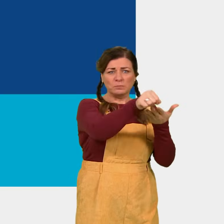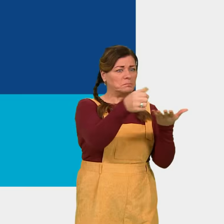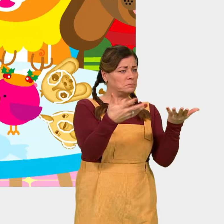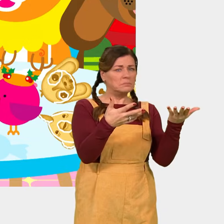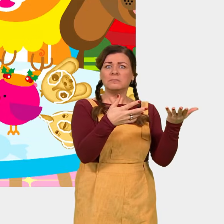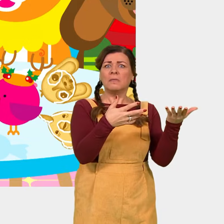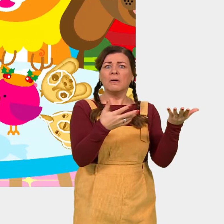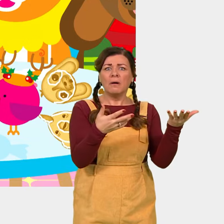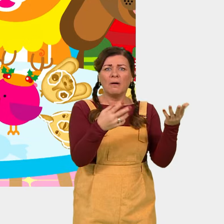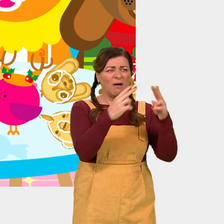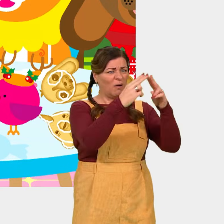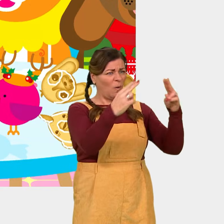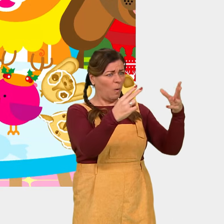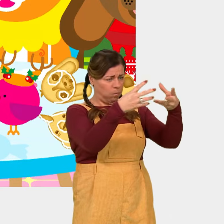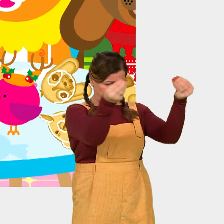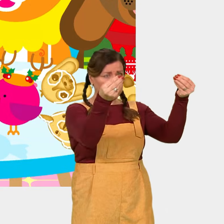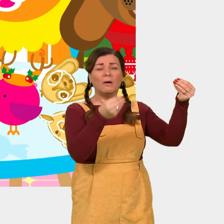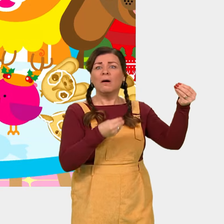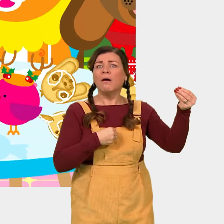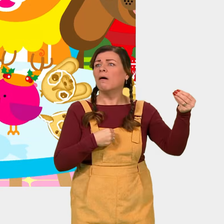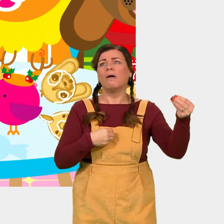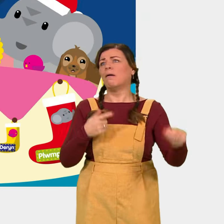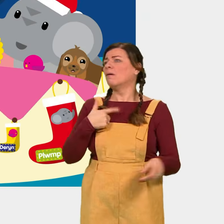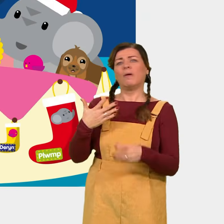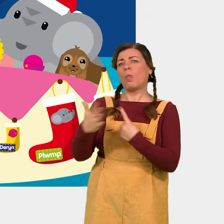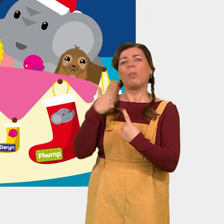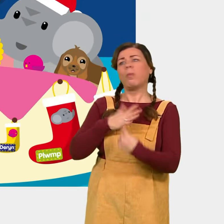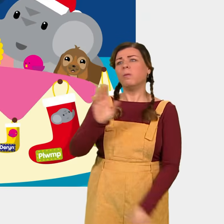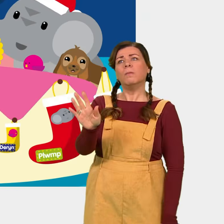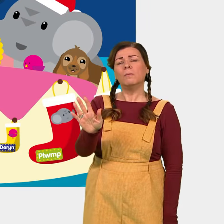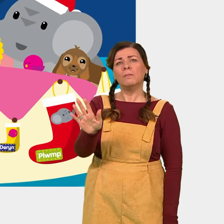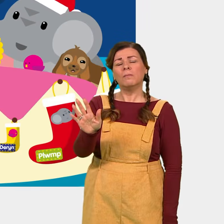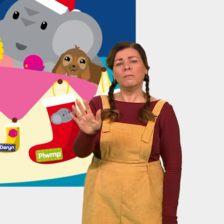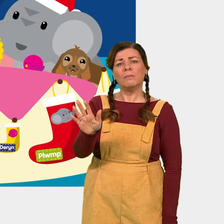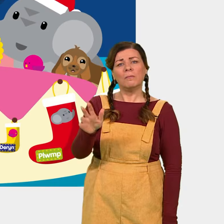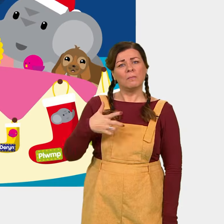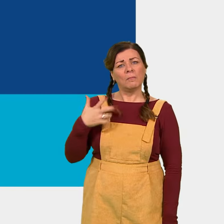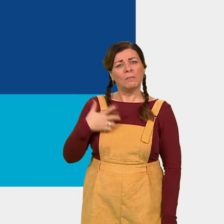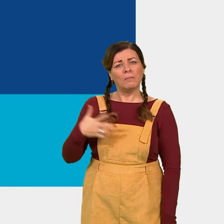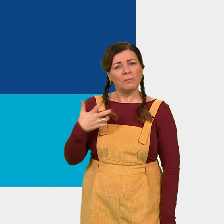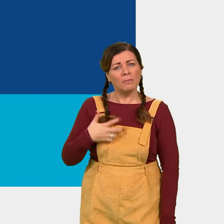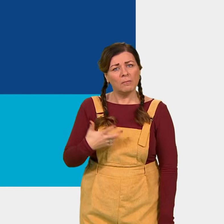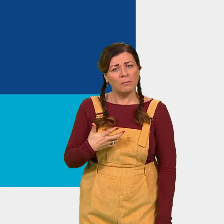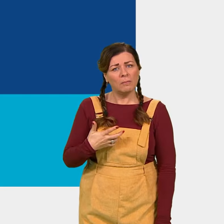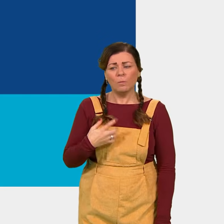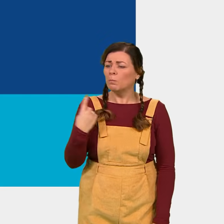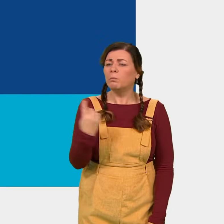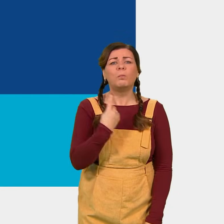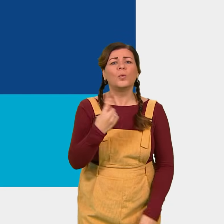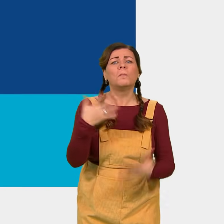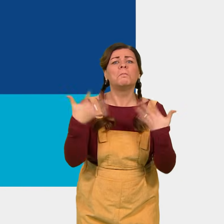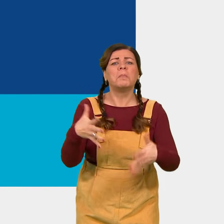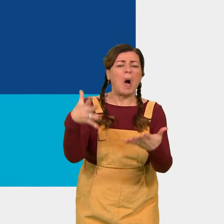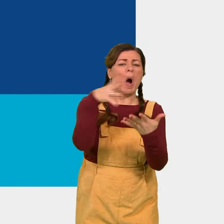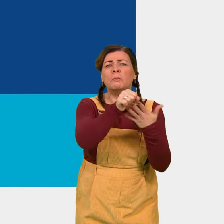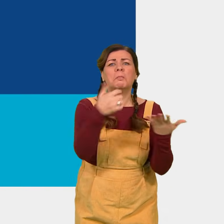diflannu. Dydy hyn ddim yn joc, roedd Plwmp yn flin iawn. Pwy sydd wedi bwyta